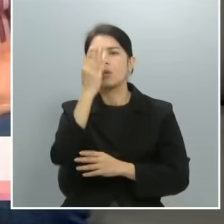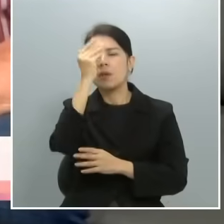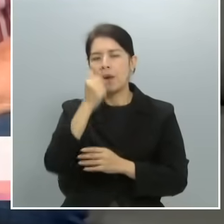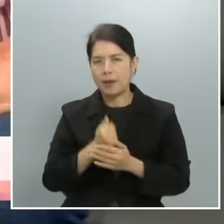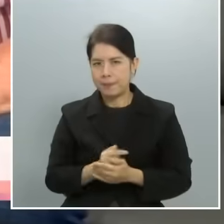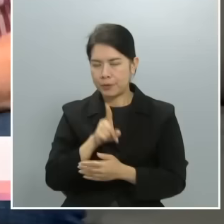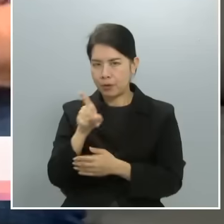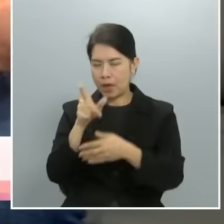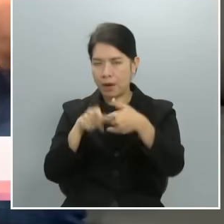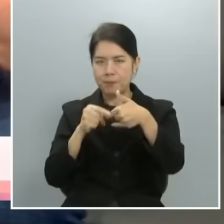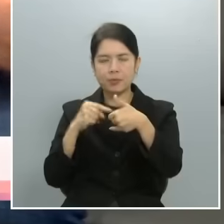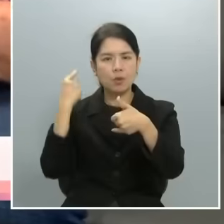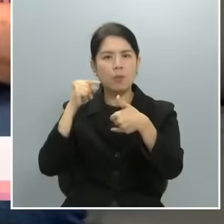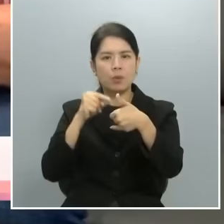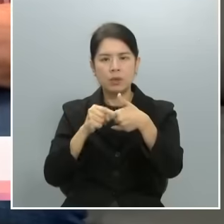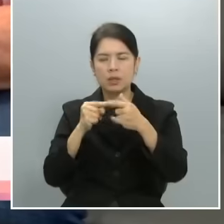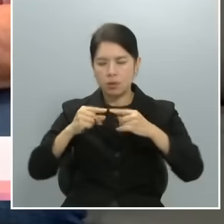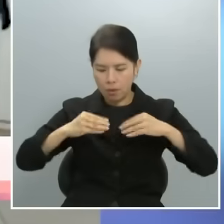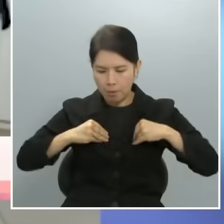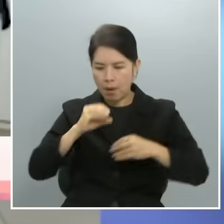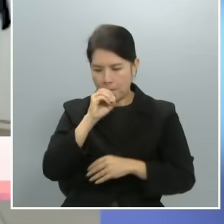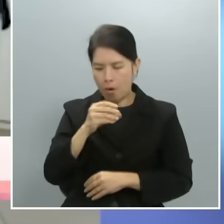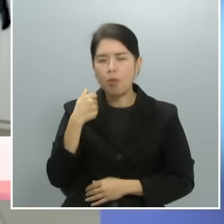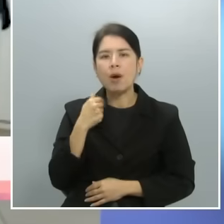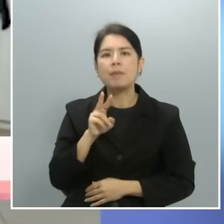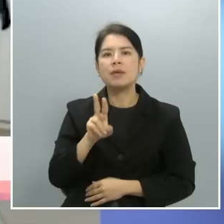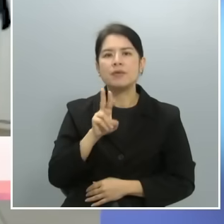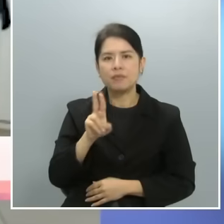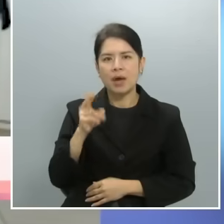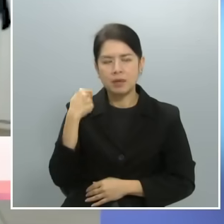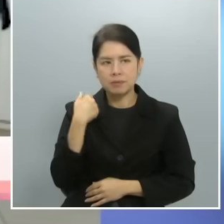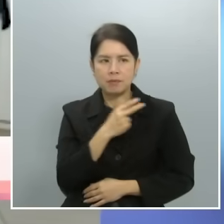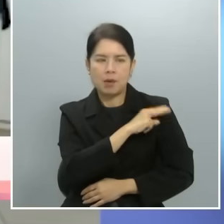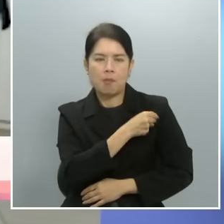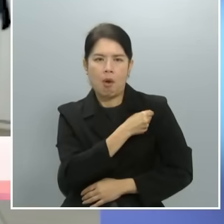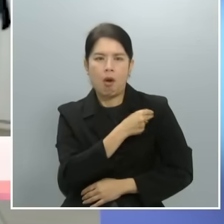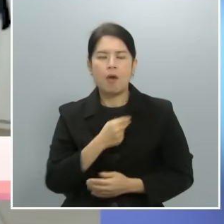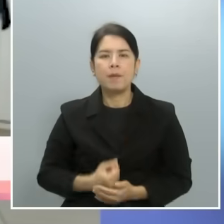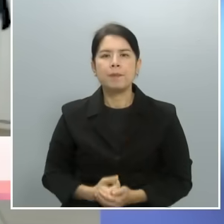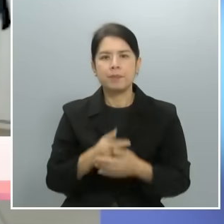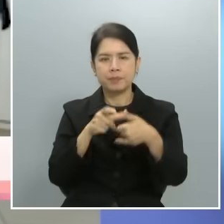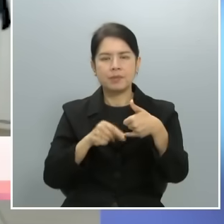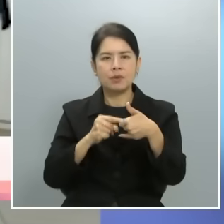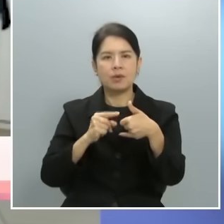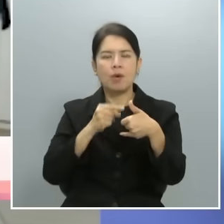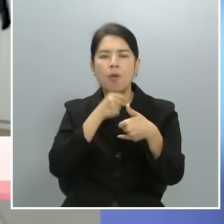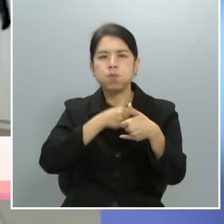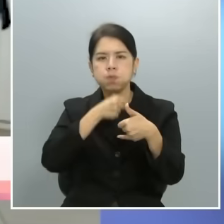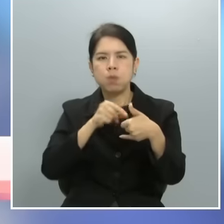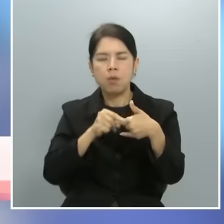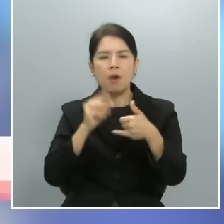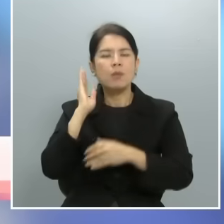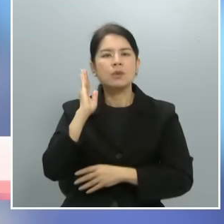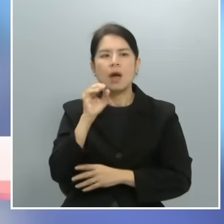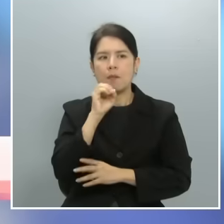ามจนฝ่ายหญิงยอมรับนะคะว่ามีแฟนอยู่แล้วเป็นหมอสัญญกรรมทางคุณแก่ก็เลยขอเลิกแต่หลัง